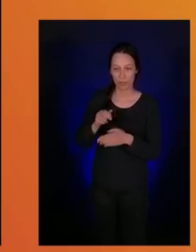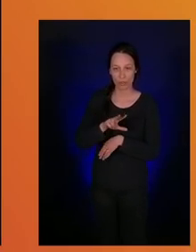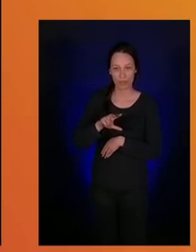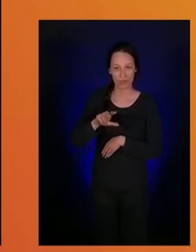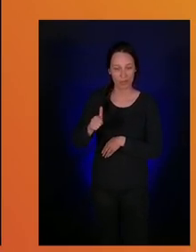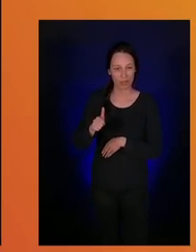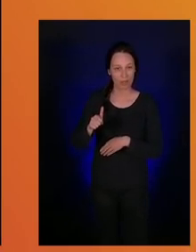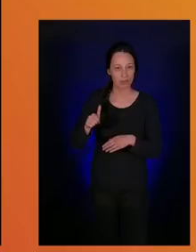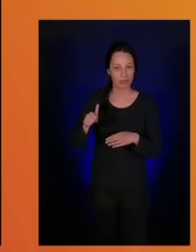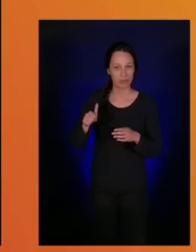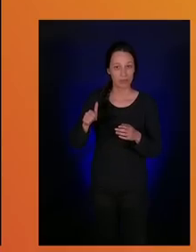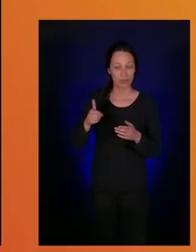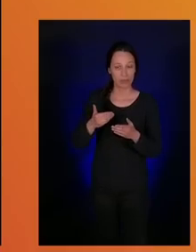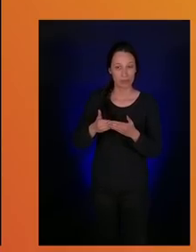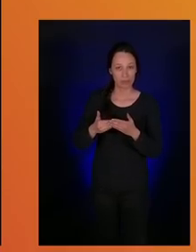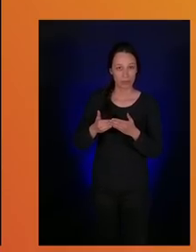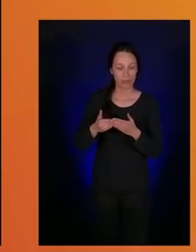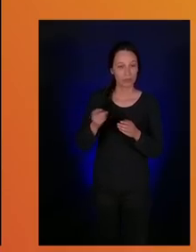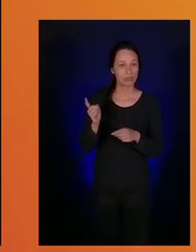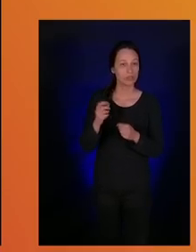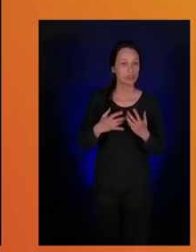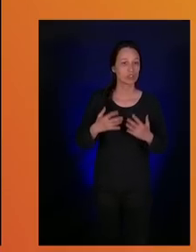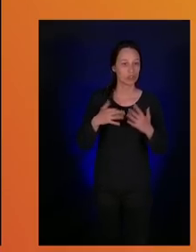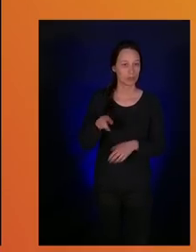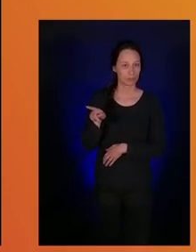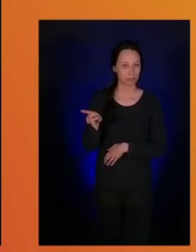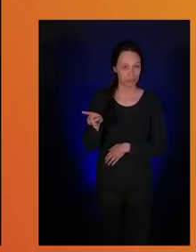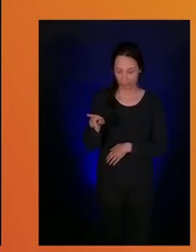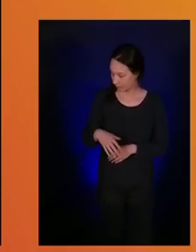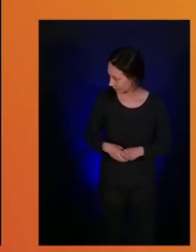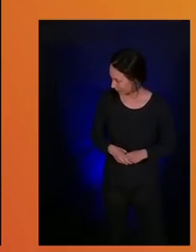montant de 51 529 426 euros.